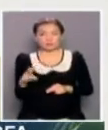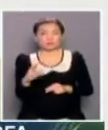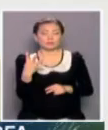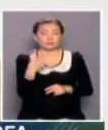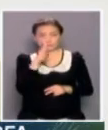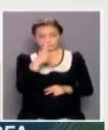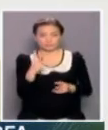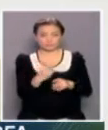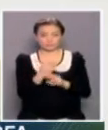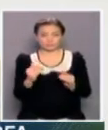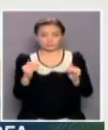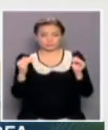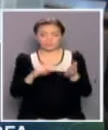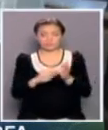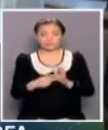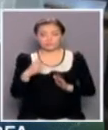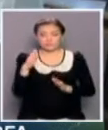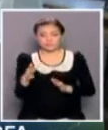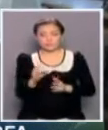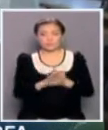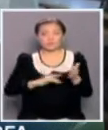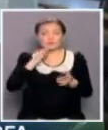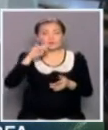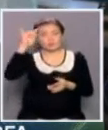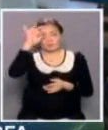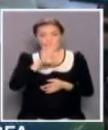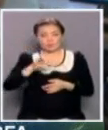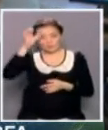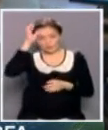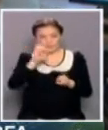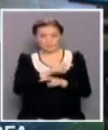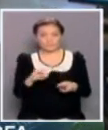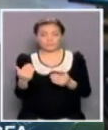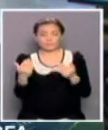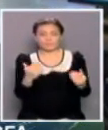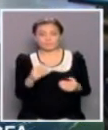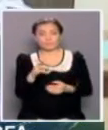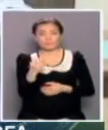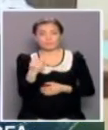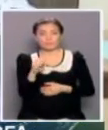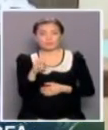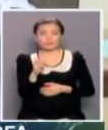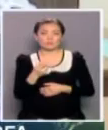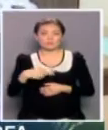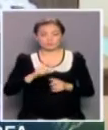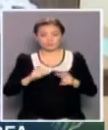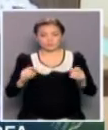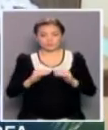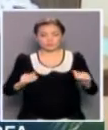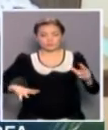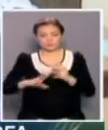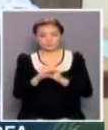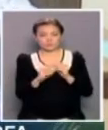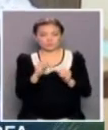4 жылда 2 есеге арттыру да көзделген. Қазақстан Республикасы білім және ғылым министрі Асхат Аймағамбетов мектеп